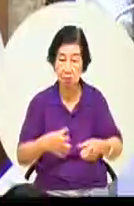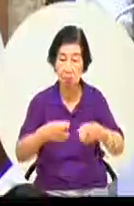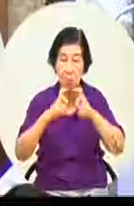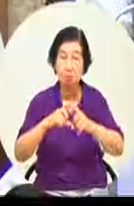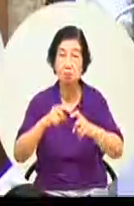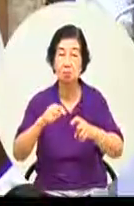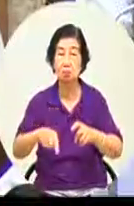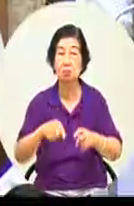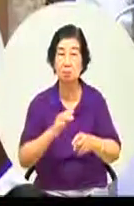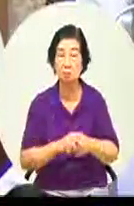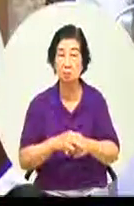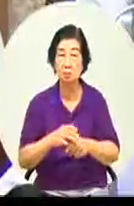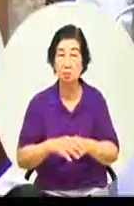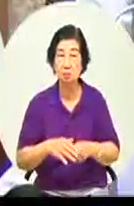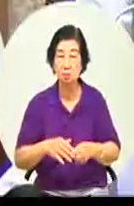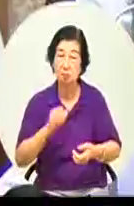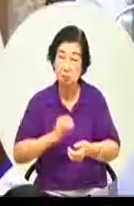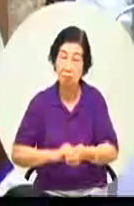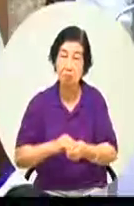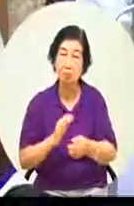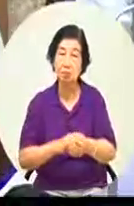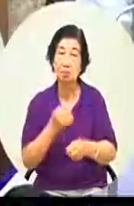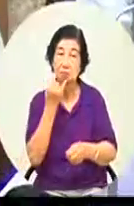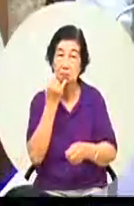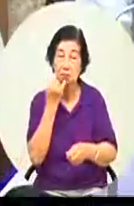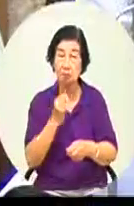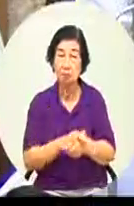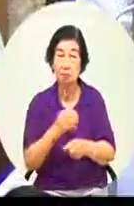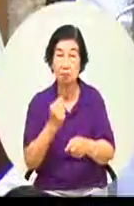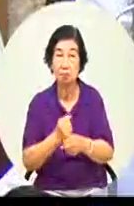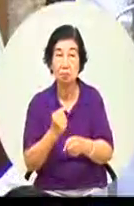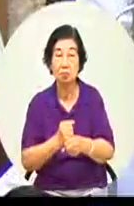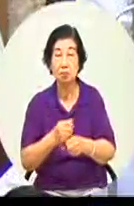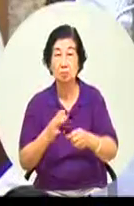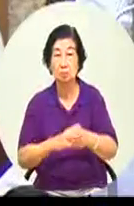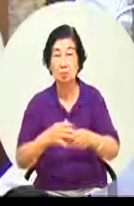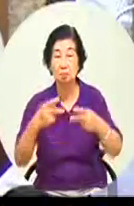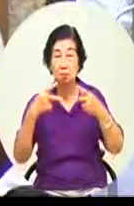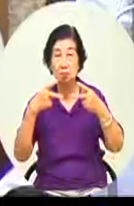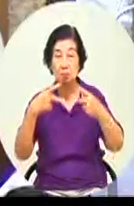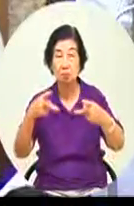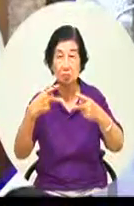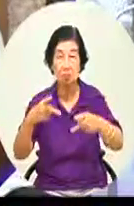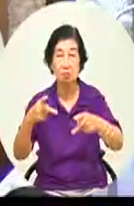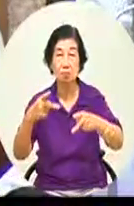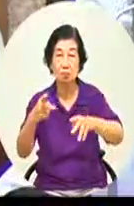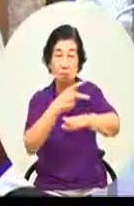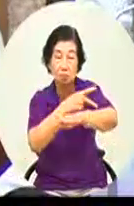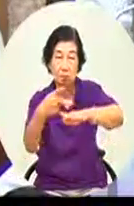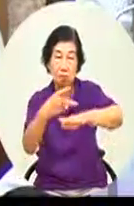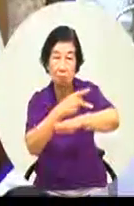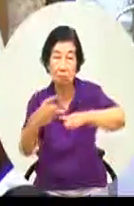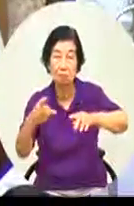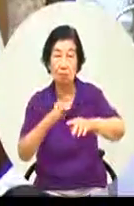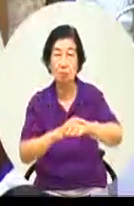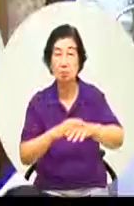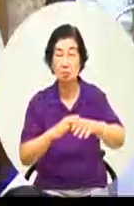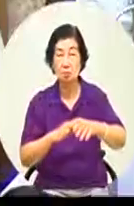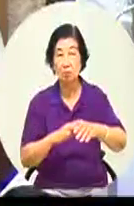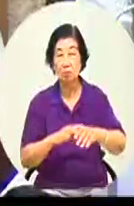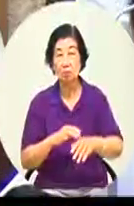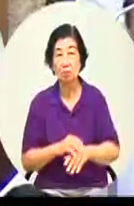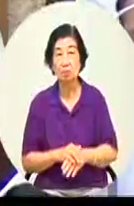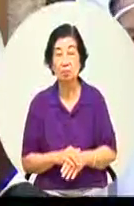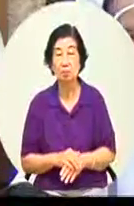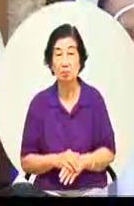取高架的方式吼，那甚至连平面到底我们最终能不能达成，拢是爱在那个先期规划内底吼，啊，咱来那个内底来做